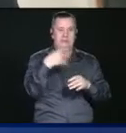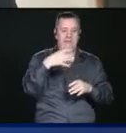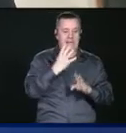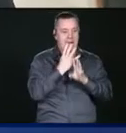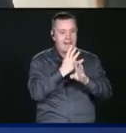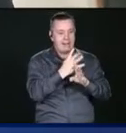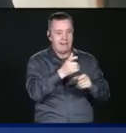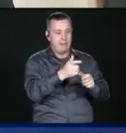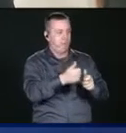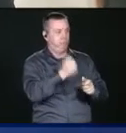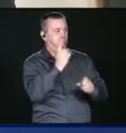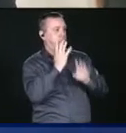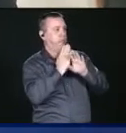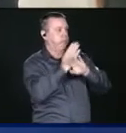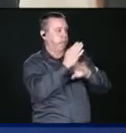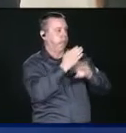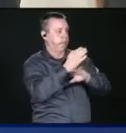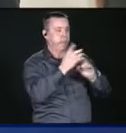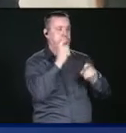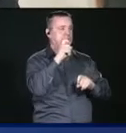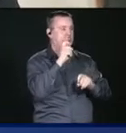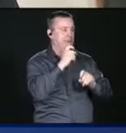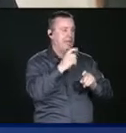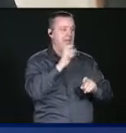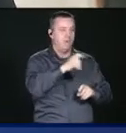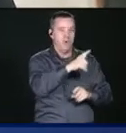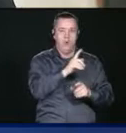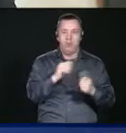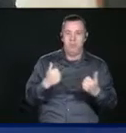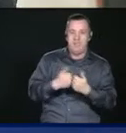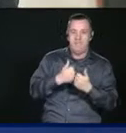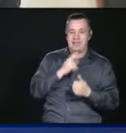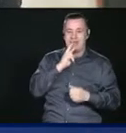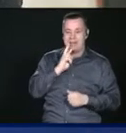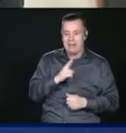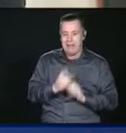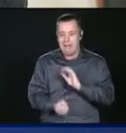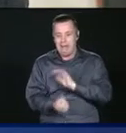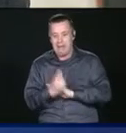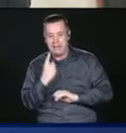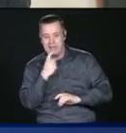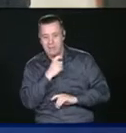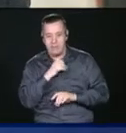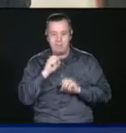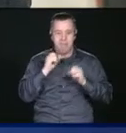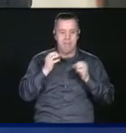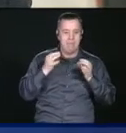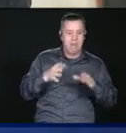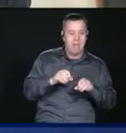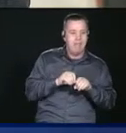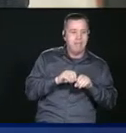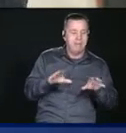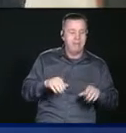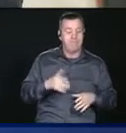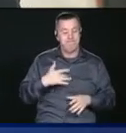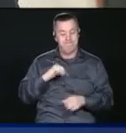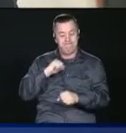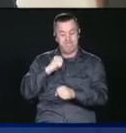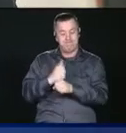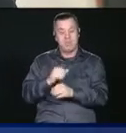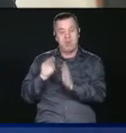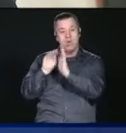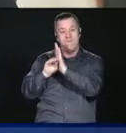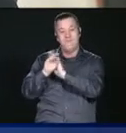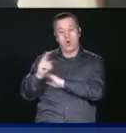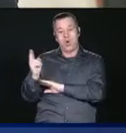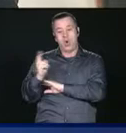grandissante et doivent s'adapter aux réalités et aux difficultés de cette pandémie. On a donc mis sur pied le Fonds d'urgence